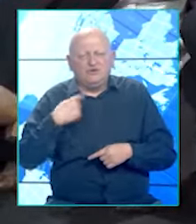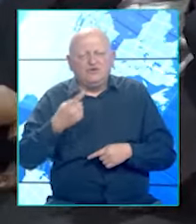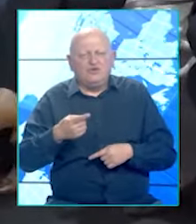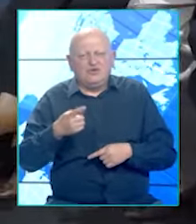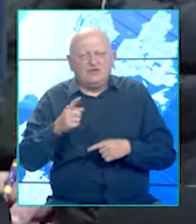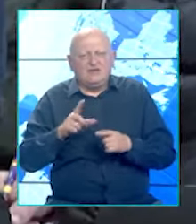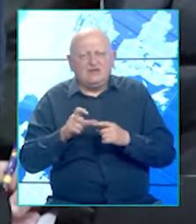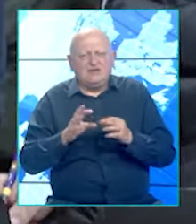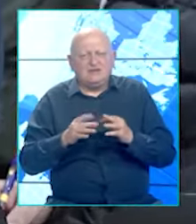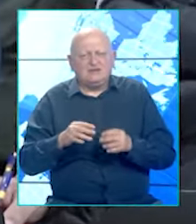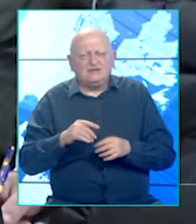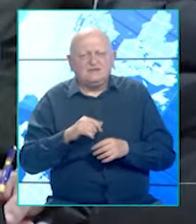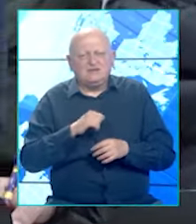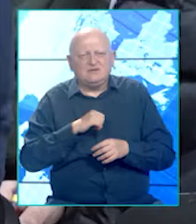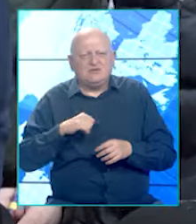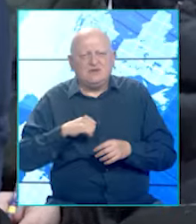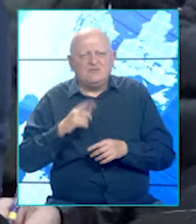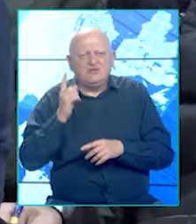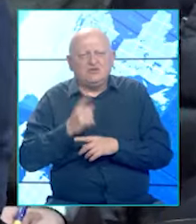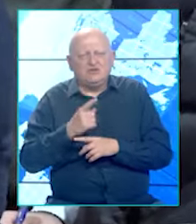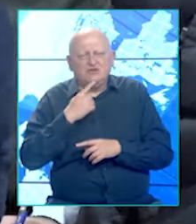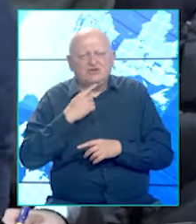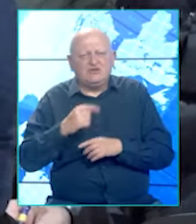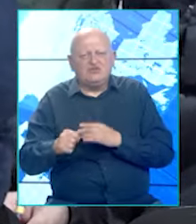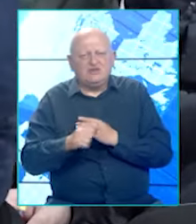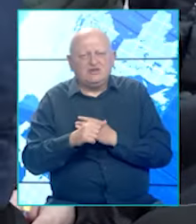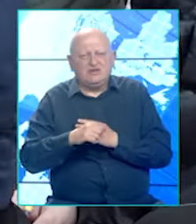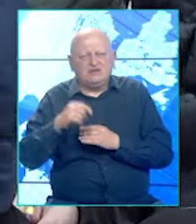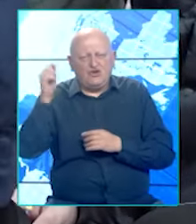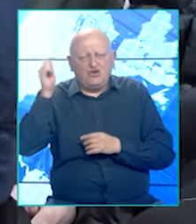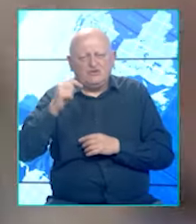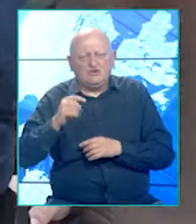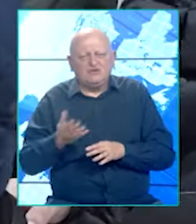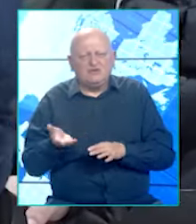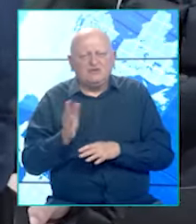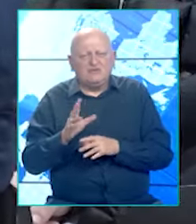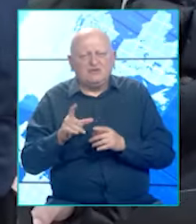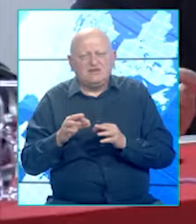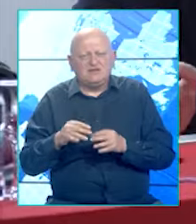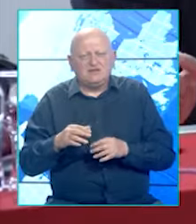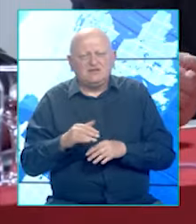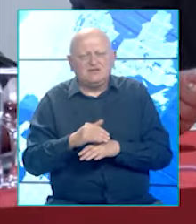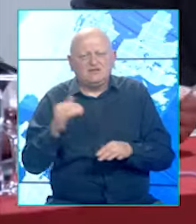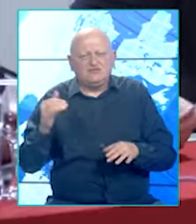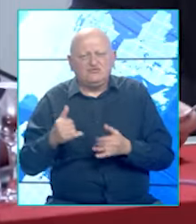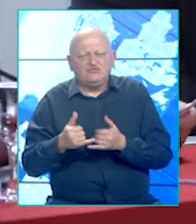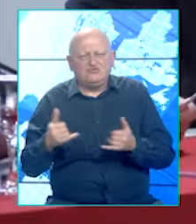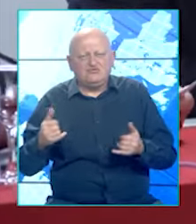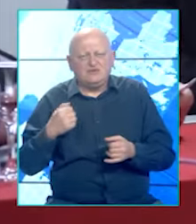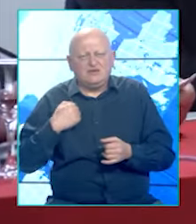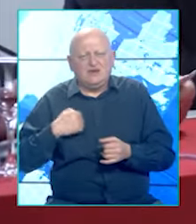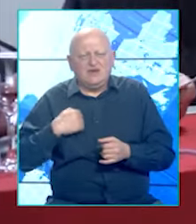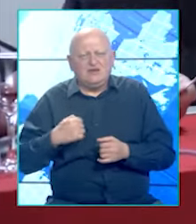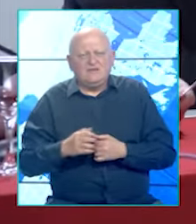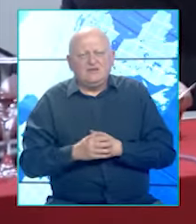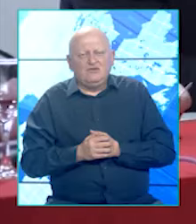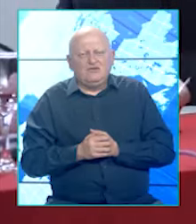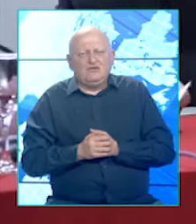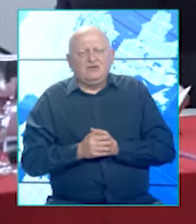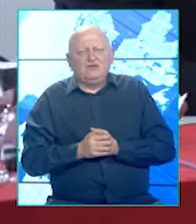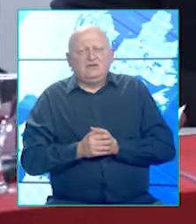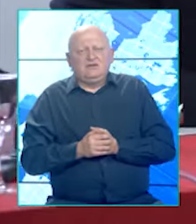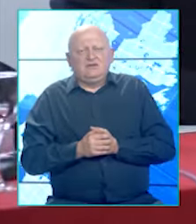politiku. Dodao je i da će SNSD sam odrediti kojih 11 odbornika će zastupati SNSD u Skupštini grada